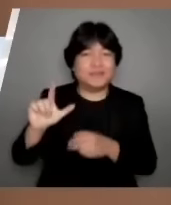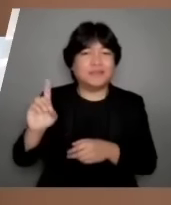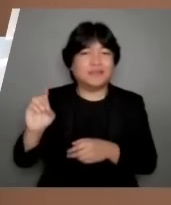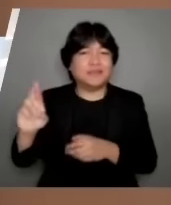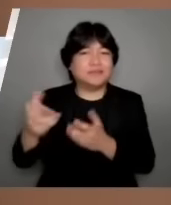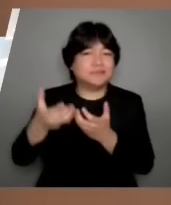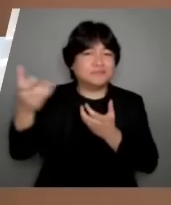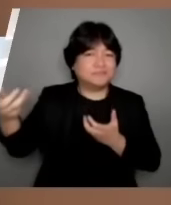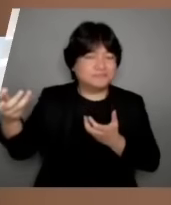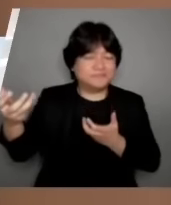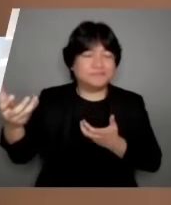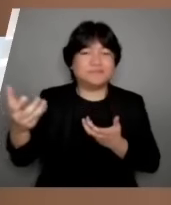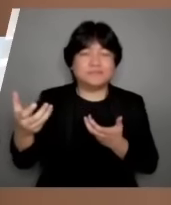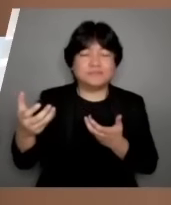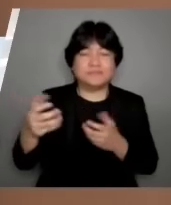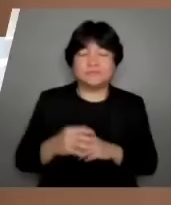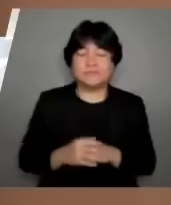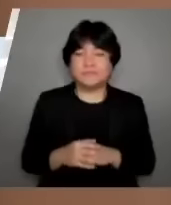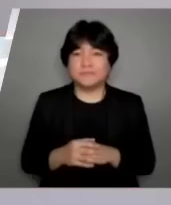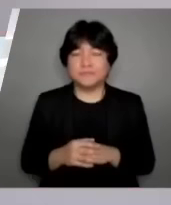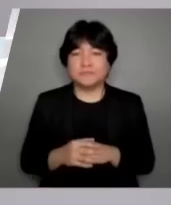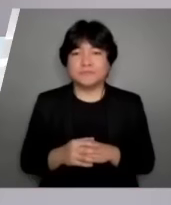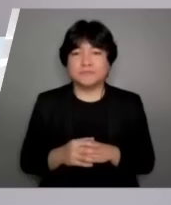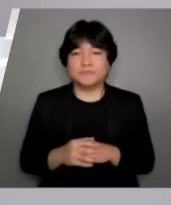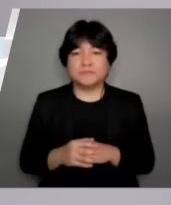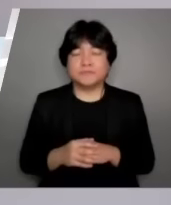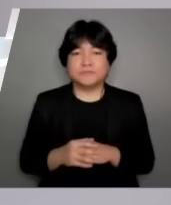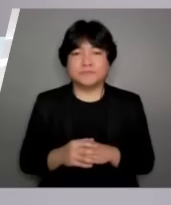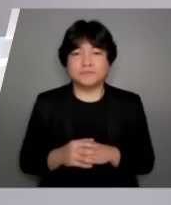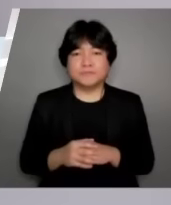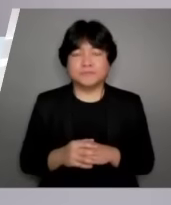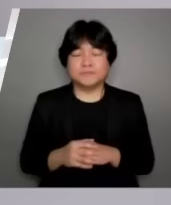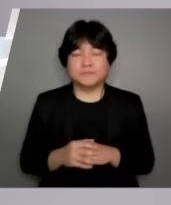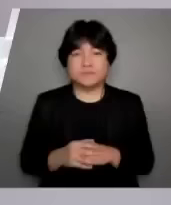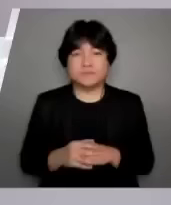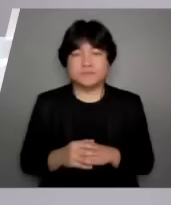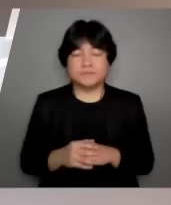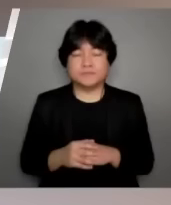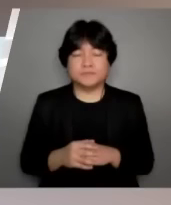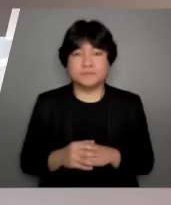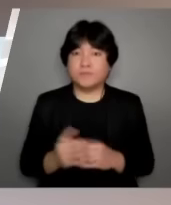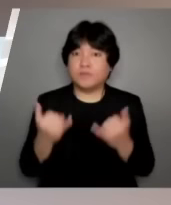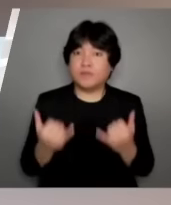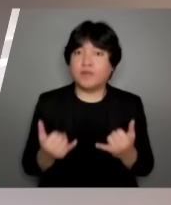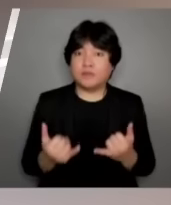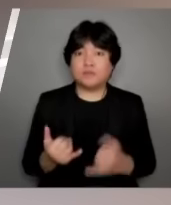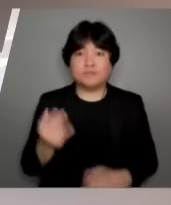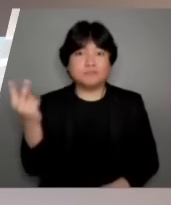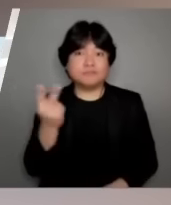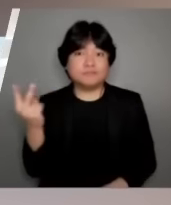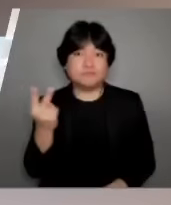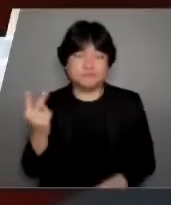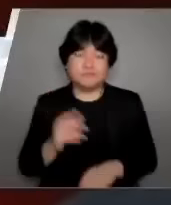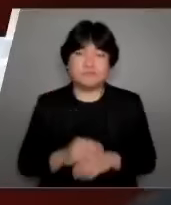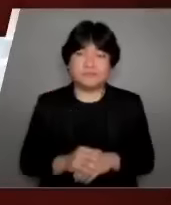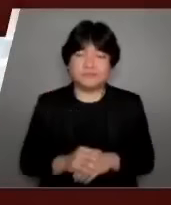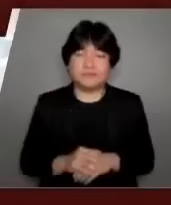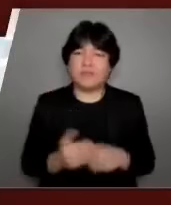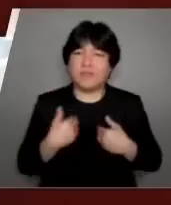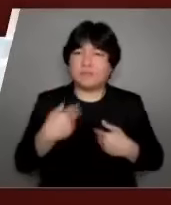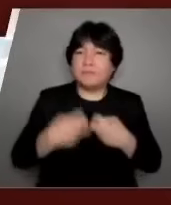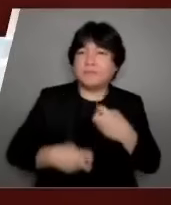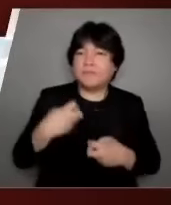kasi, or yung foundation po. Isa sa kinakaharap nila ang di pagkakaunawaan ng kanyang nobya at